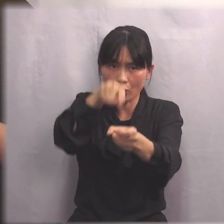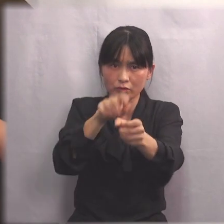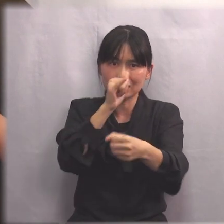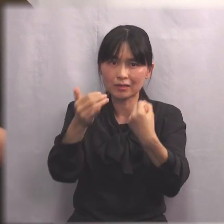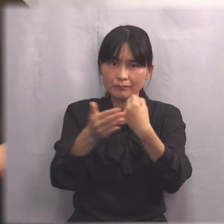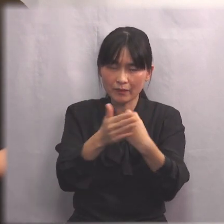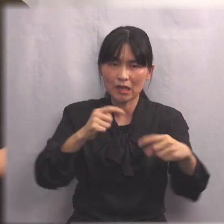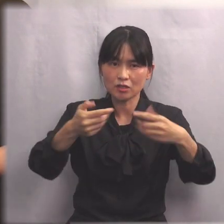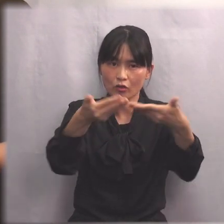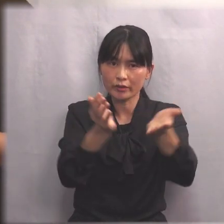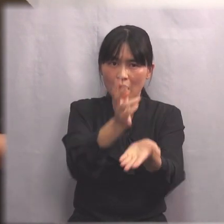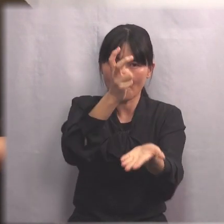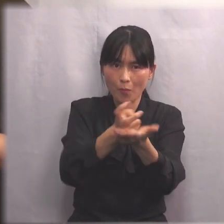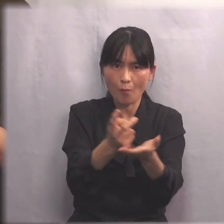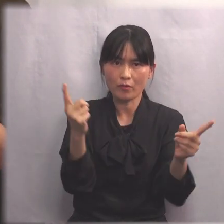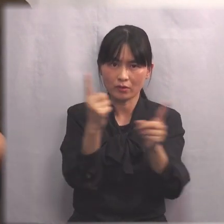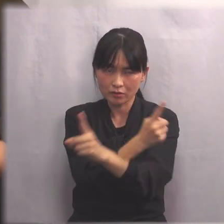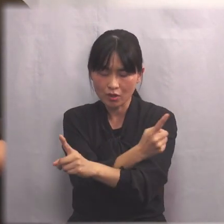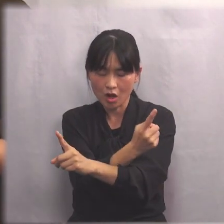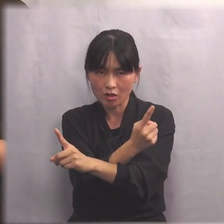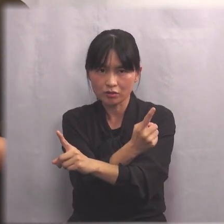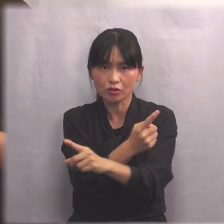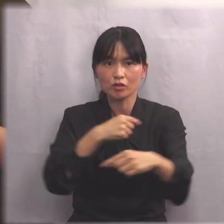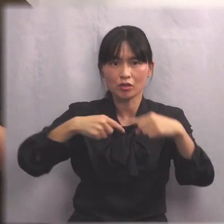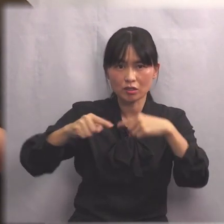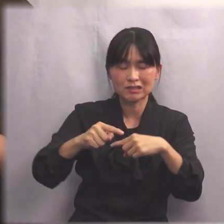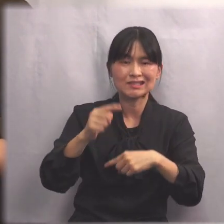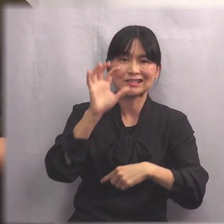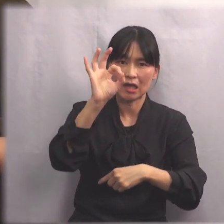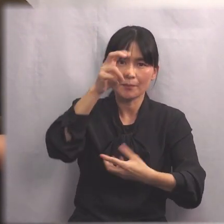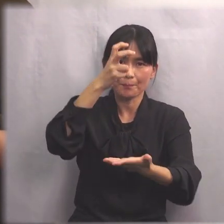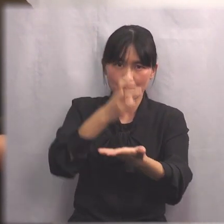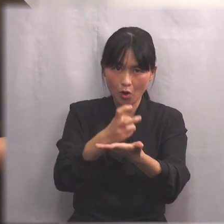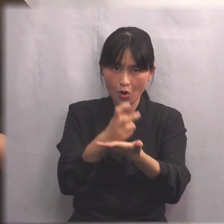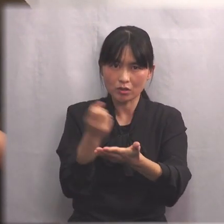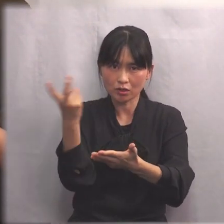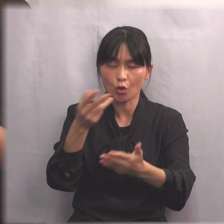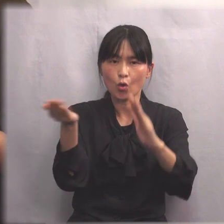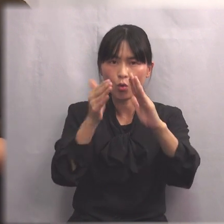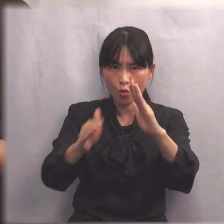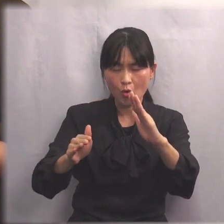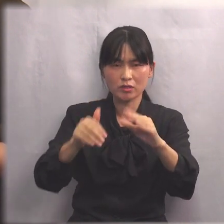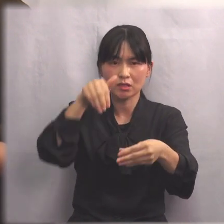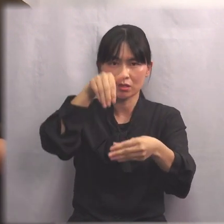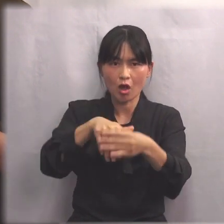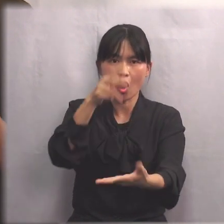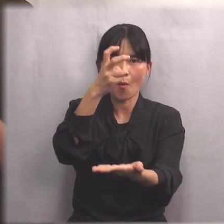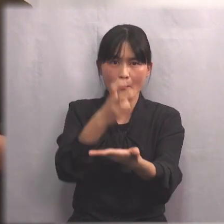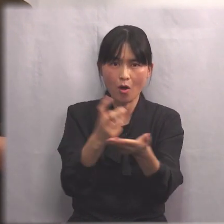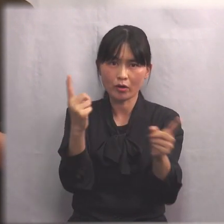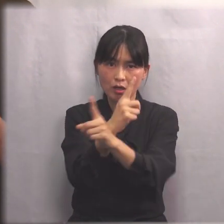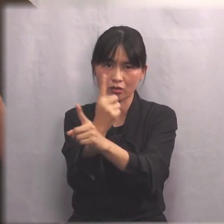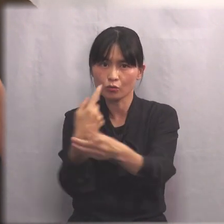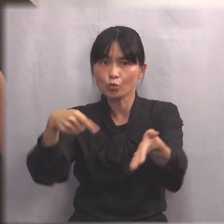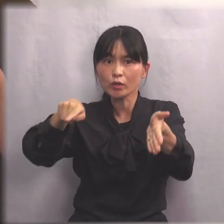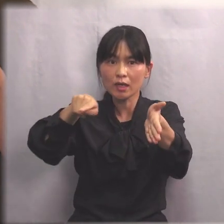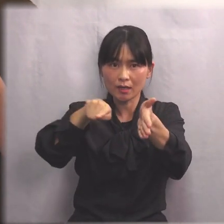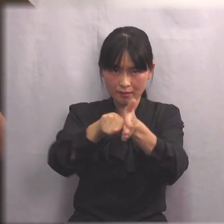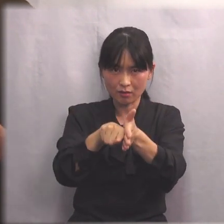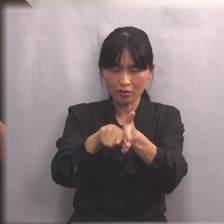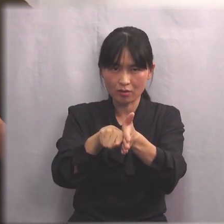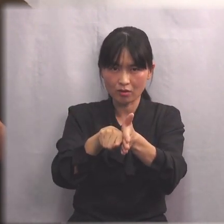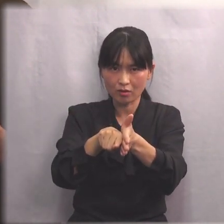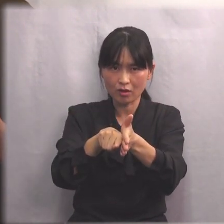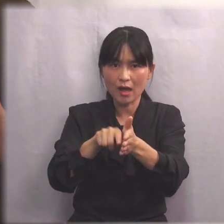있고 이를 바꾸기 위한 정당법 개정 그리고 정치자금법 개정, 공직선거법 개정이 이루어져야 한다는 점 그러한